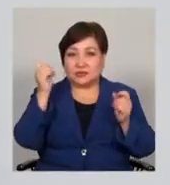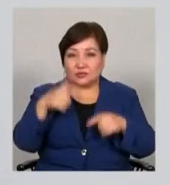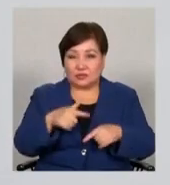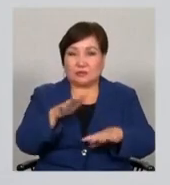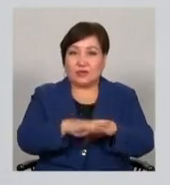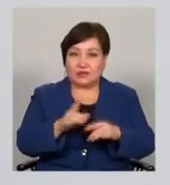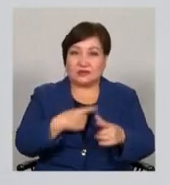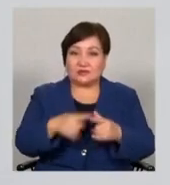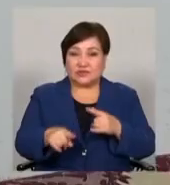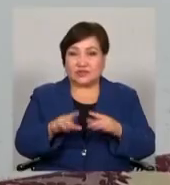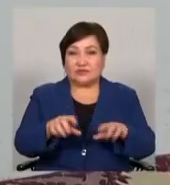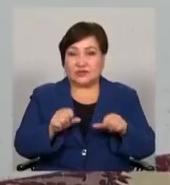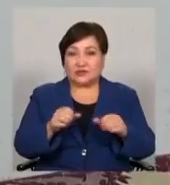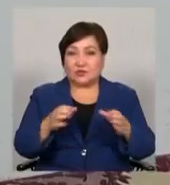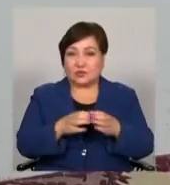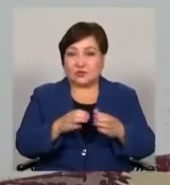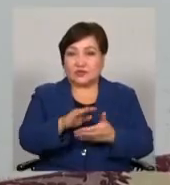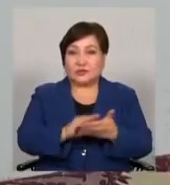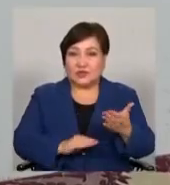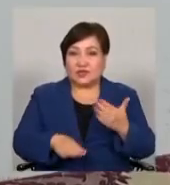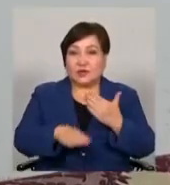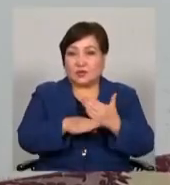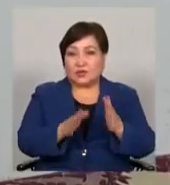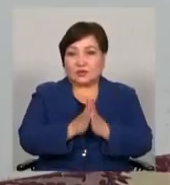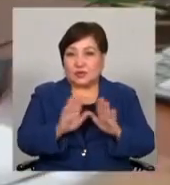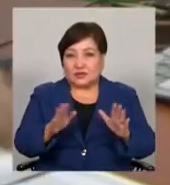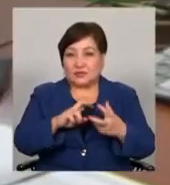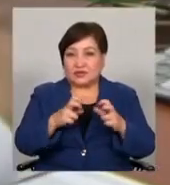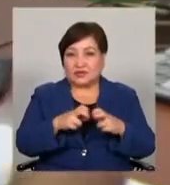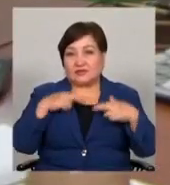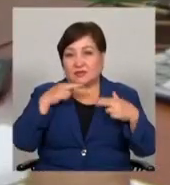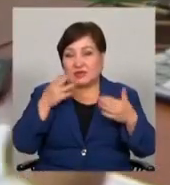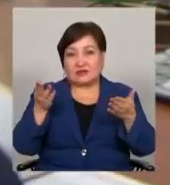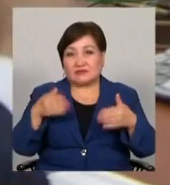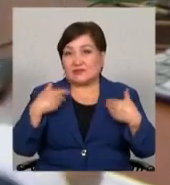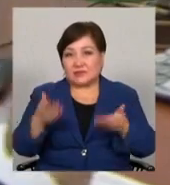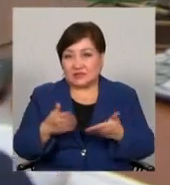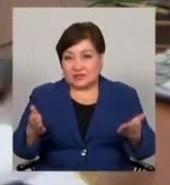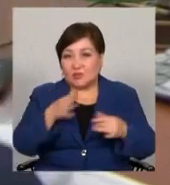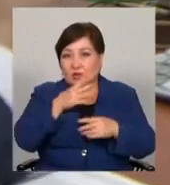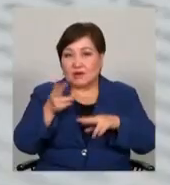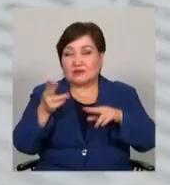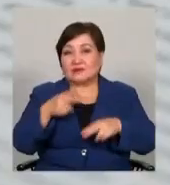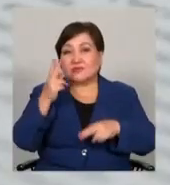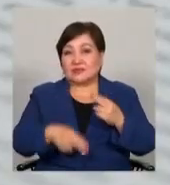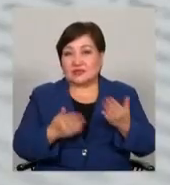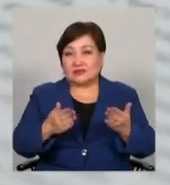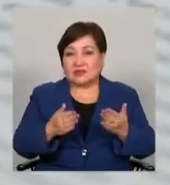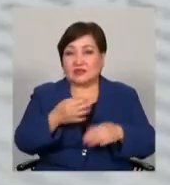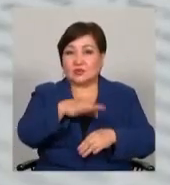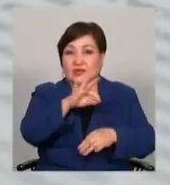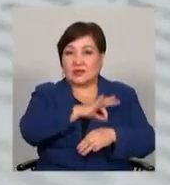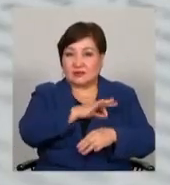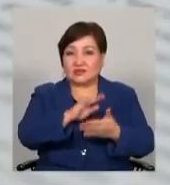органдардан жазбаша түрде көмек сұрамаған. Мәселесіне мән бермей жүріп, уақыт өткізіп алғандықтан енді нотариалдық жазбаны өзгерту мүмкін емес